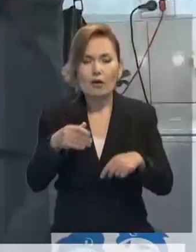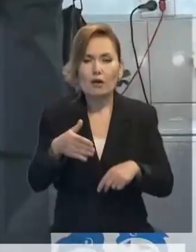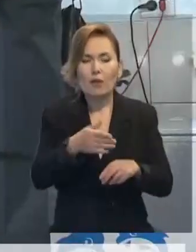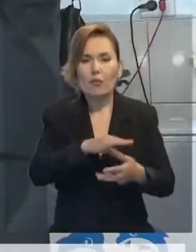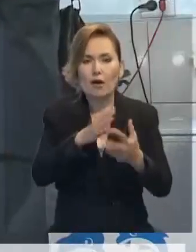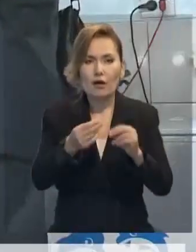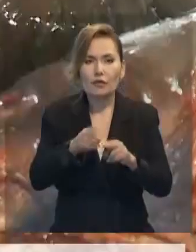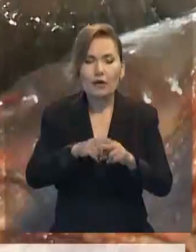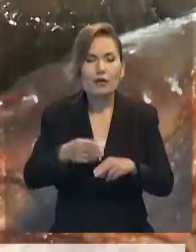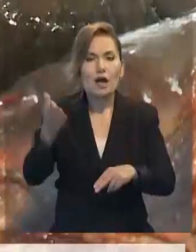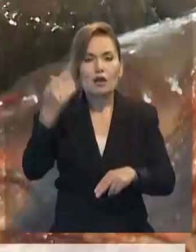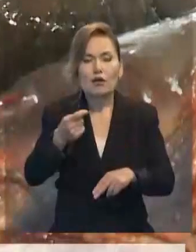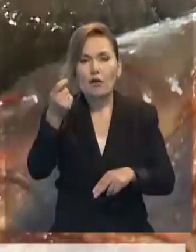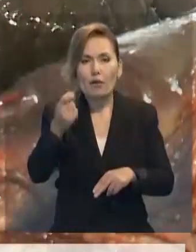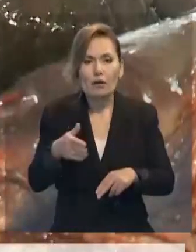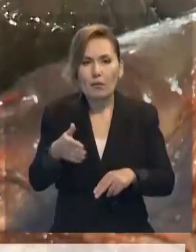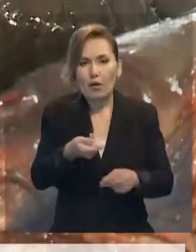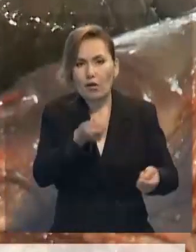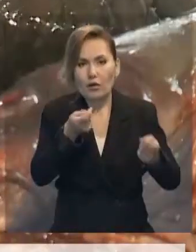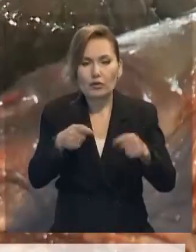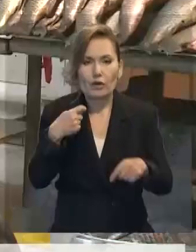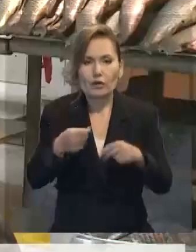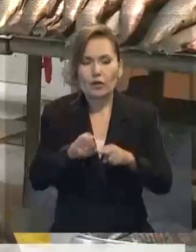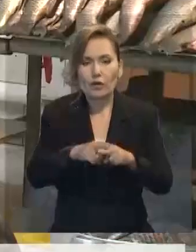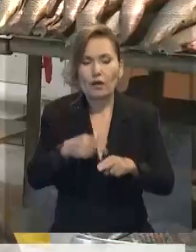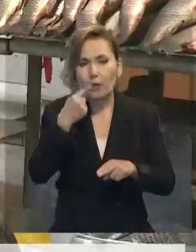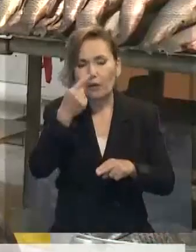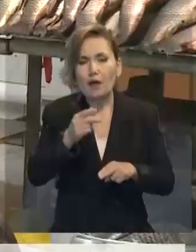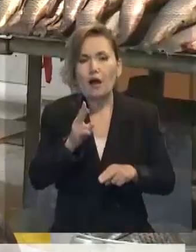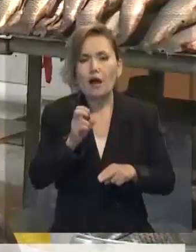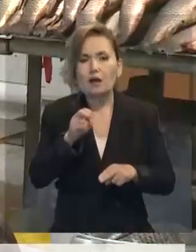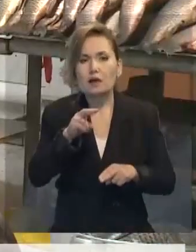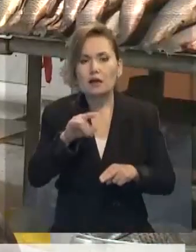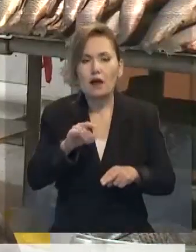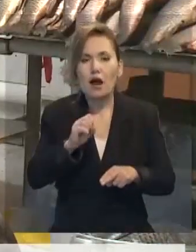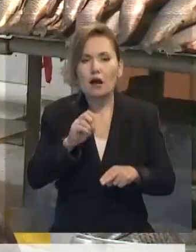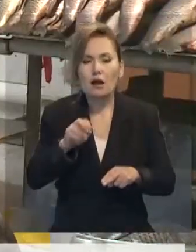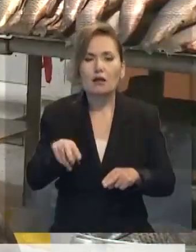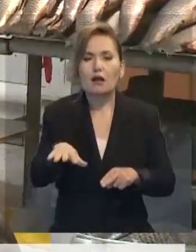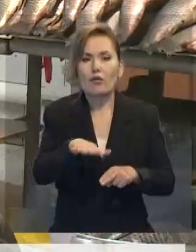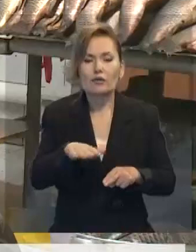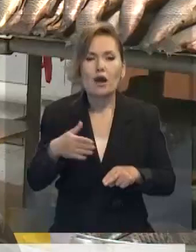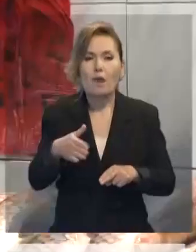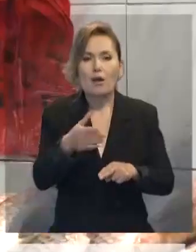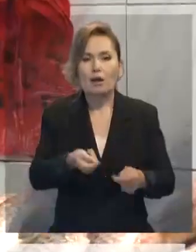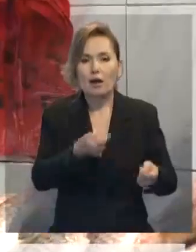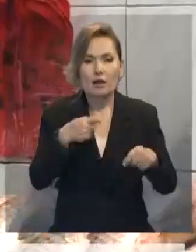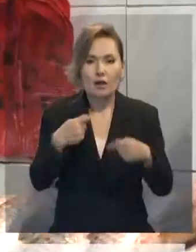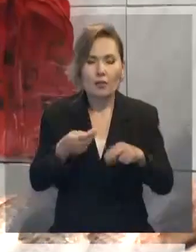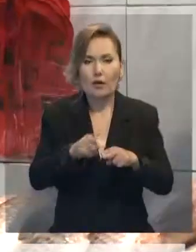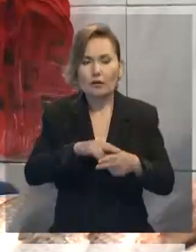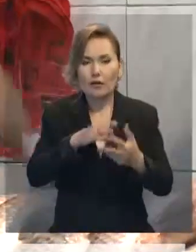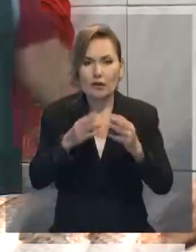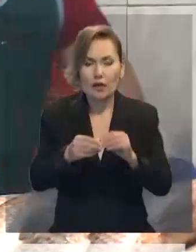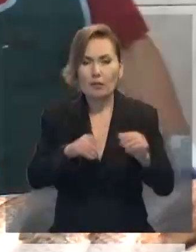көлдердің балығы арзан бағада келетін, қазір тек Шалғайдағы қазалы мен Аралдағы су айдындарының балығын сатамыз дейді саудагер. Қыстығына